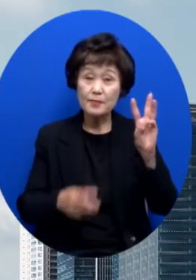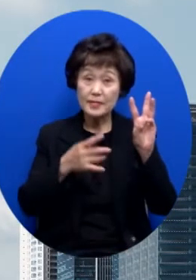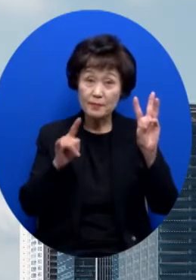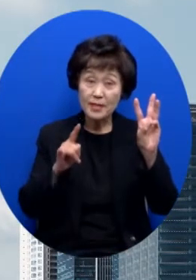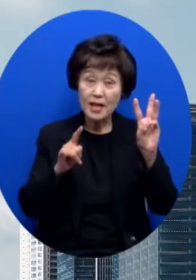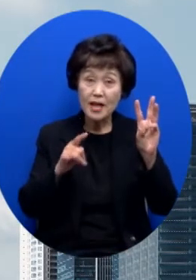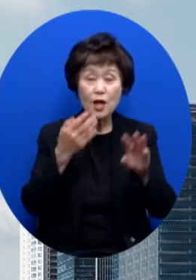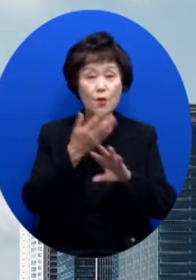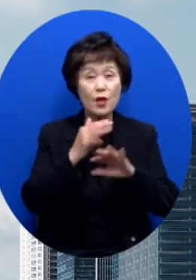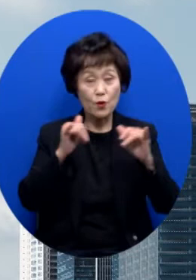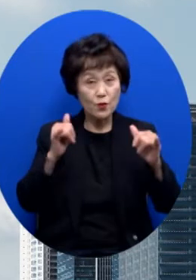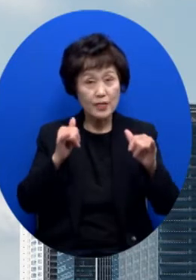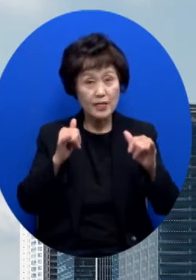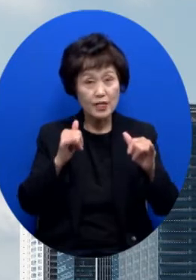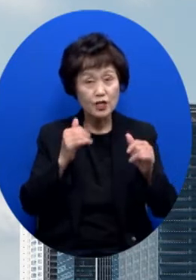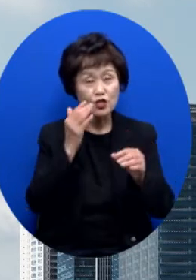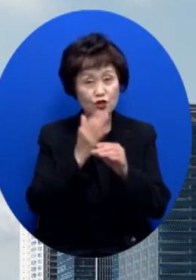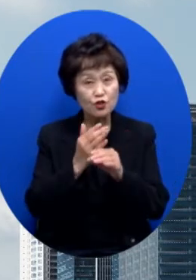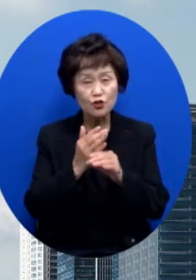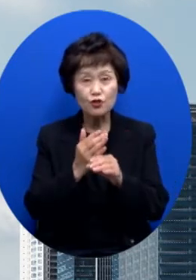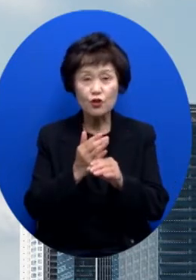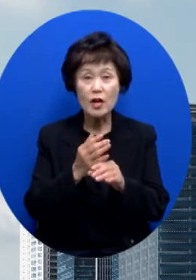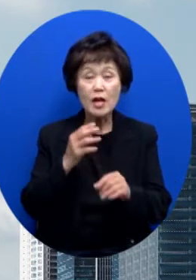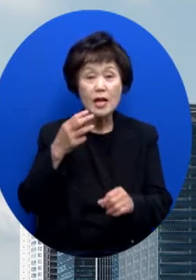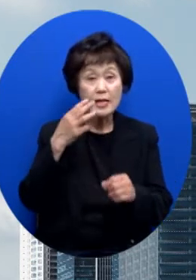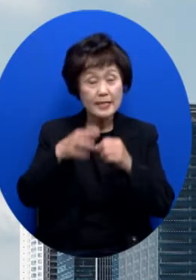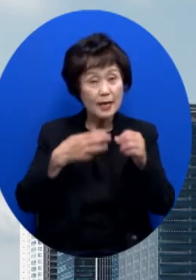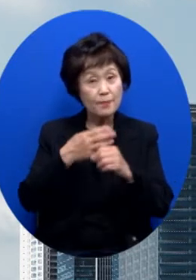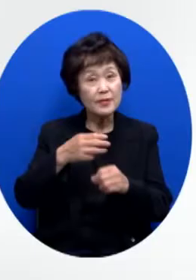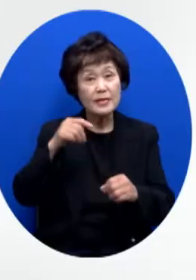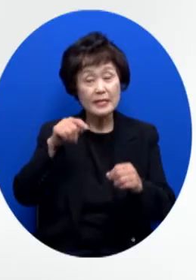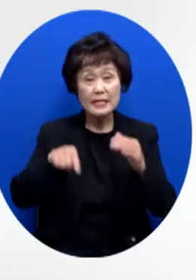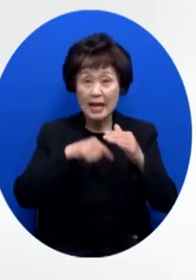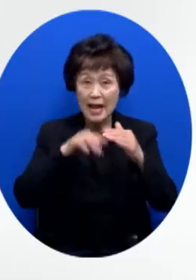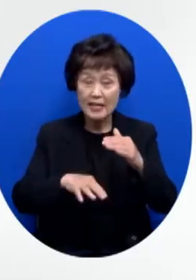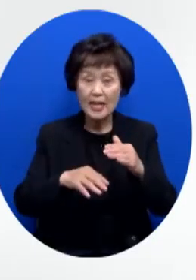6명이 3년 안에 우리나라를 방문하고 싶어하는 것으로 나타났습니다.